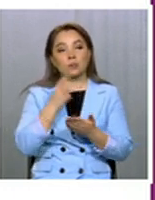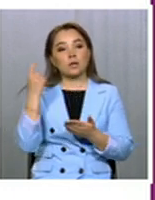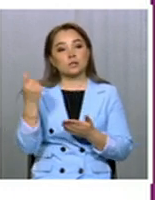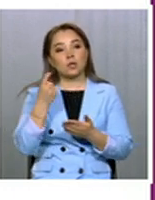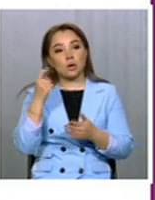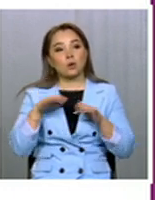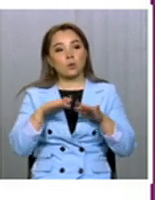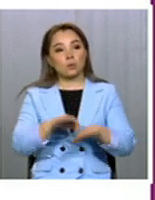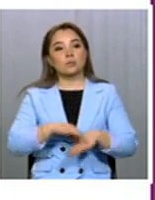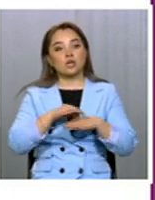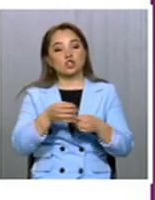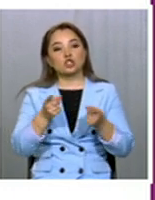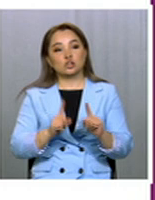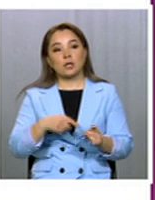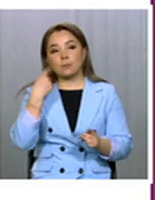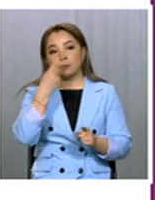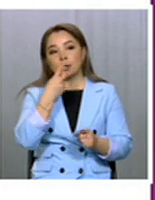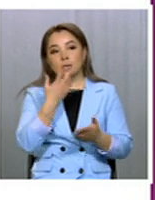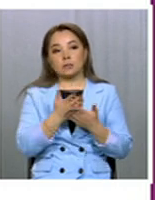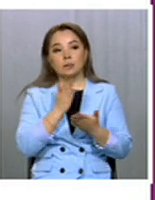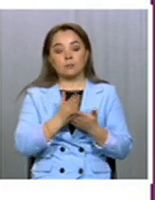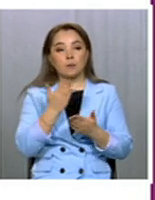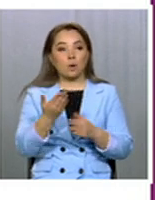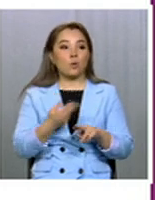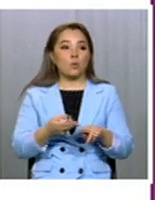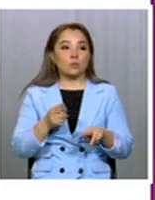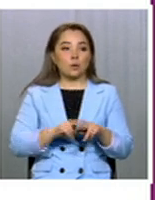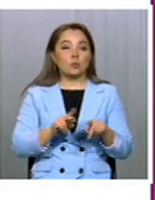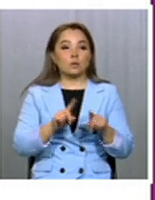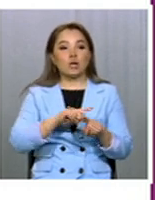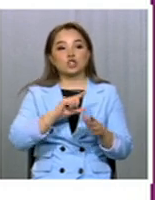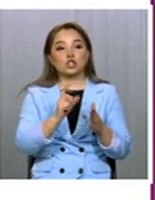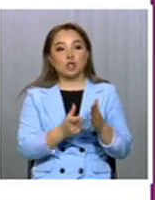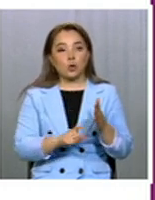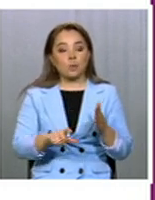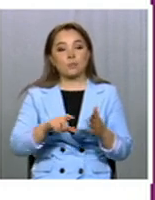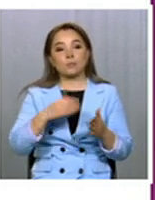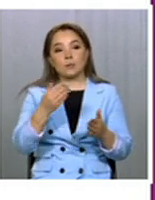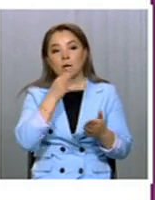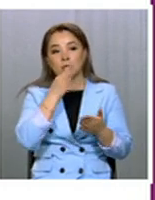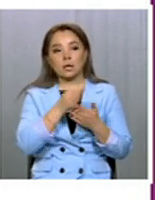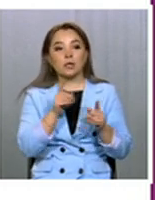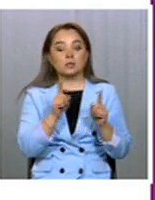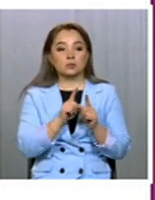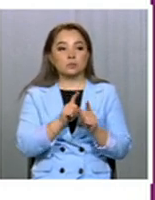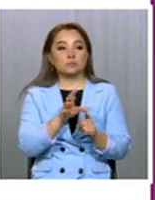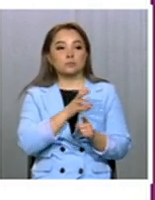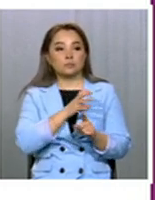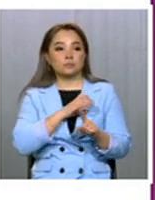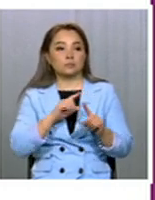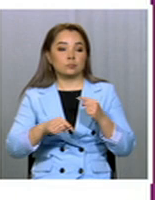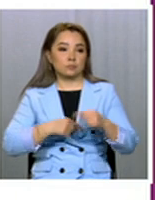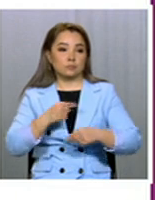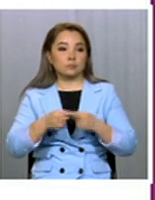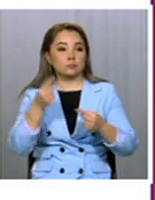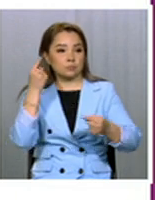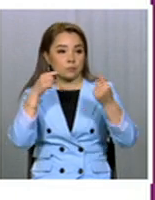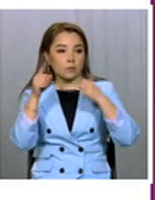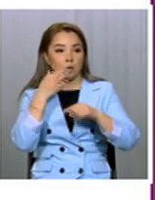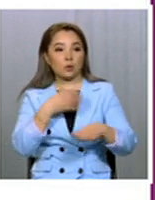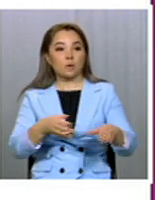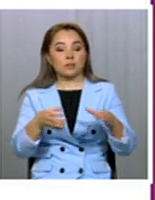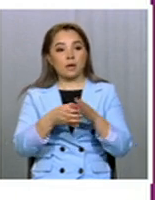қозғалысының шынайы бейнесі. Ол жыраулық поэзияның көркемдік әлемін байытып, шығармаларында ұлт